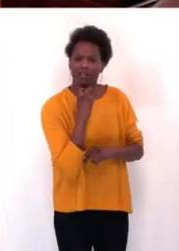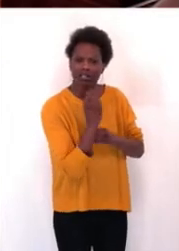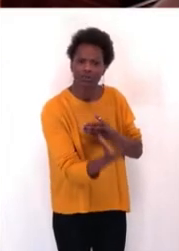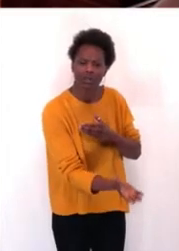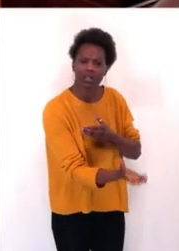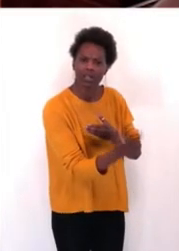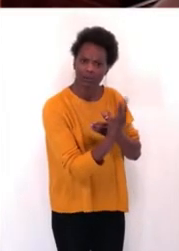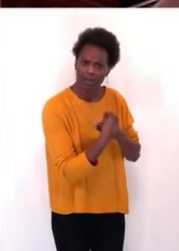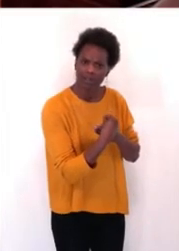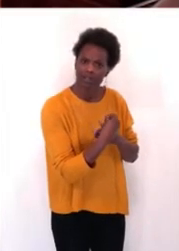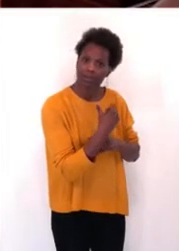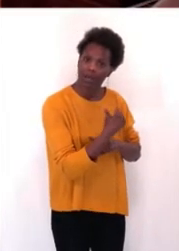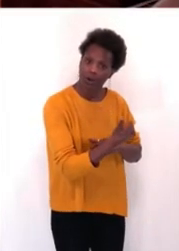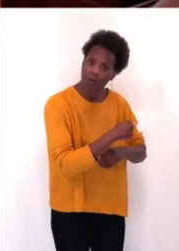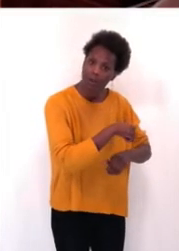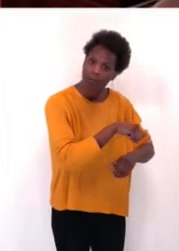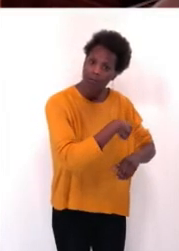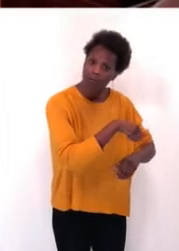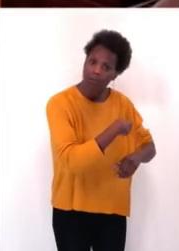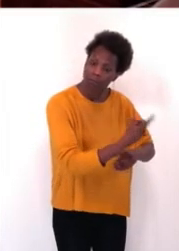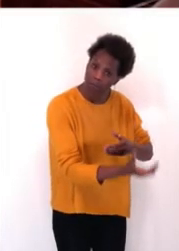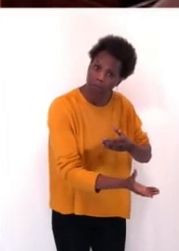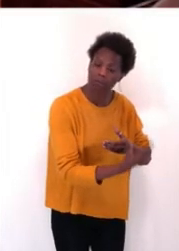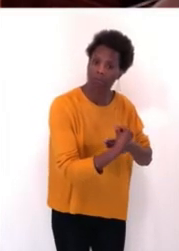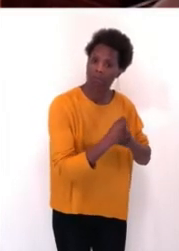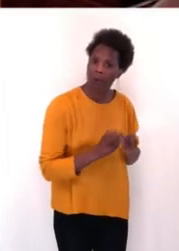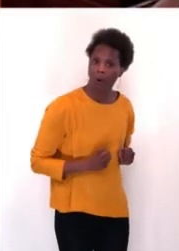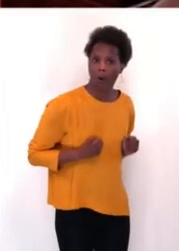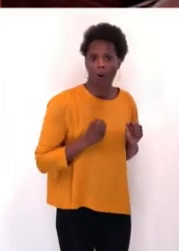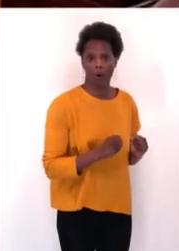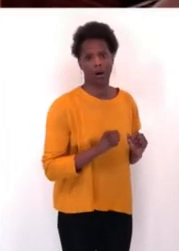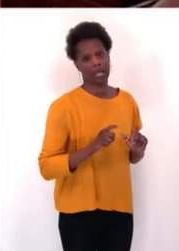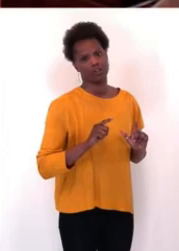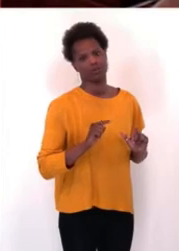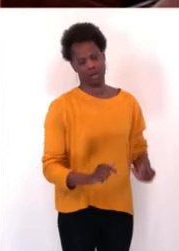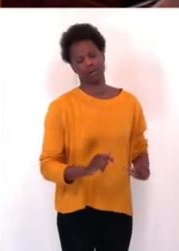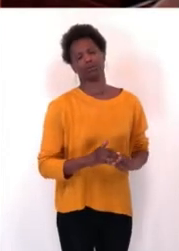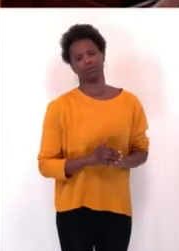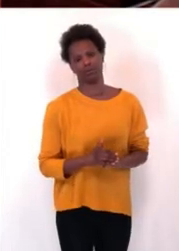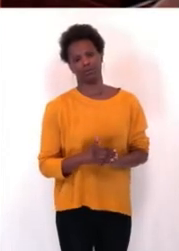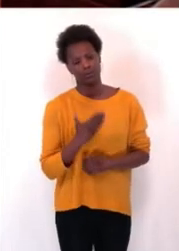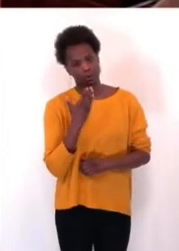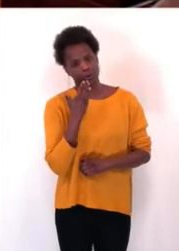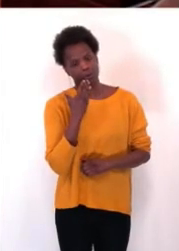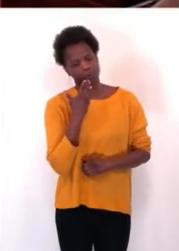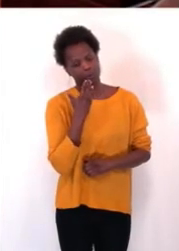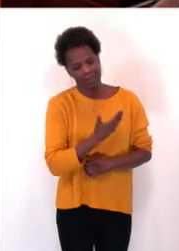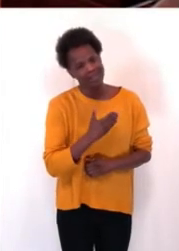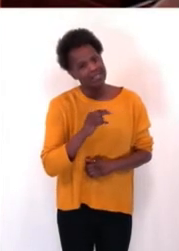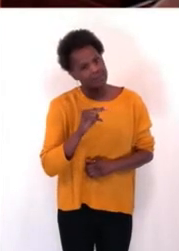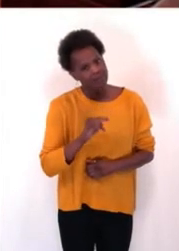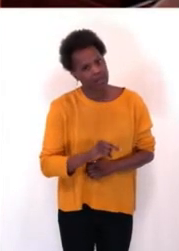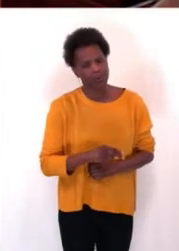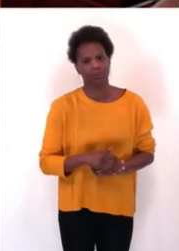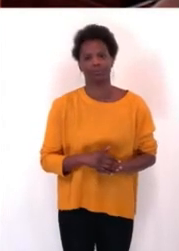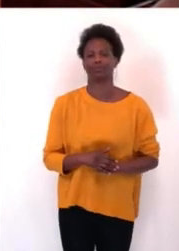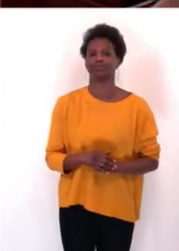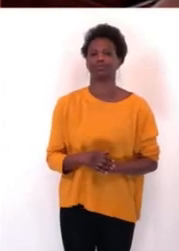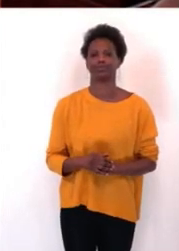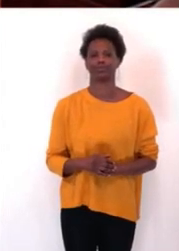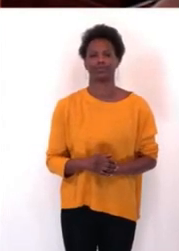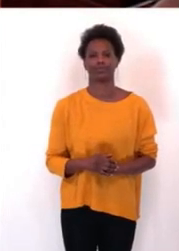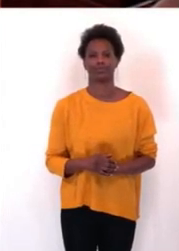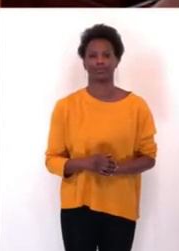leur contribution. Ils ont fait preuve d'engagement et véritablement, ils méritent tous nos remerciements. Vous dire aussi que je